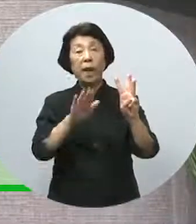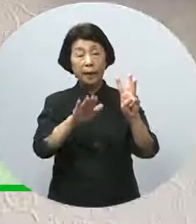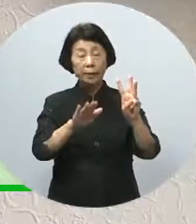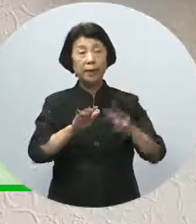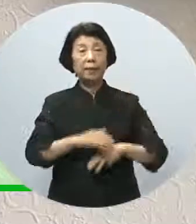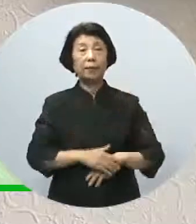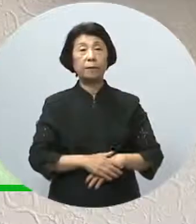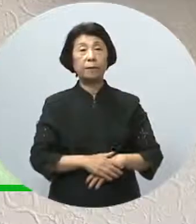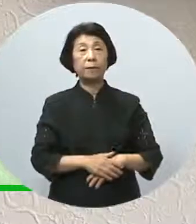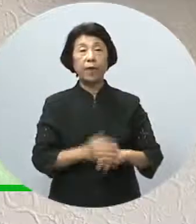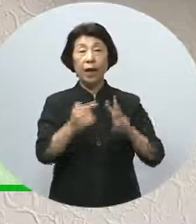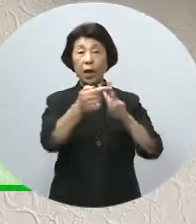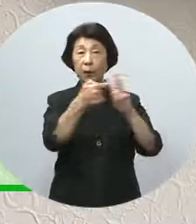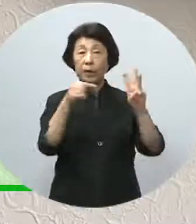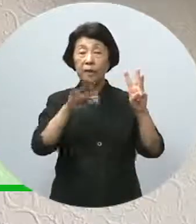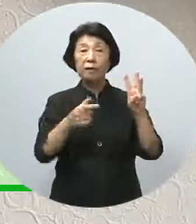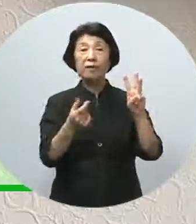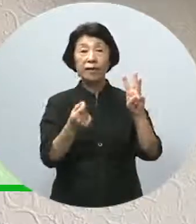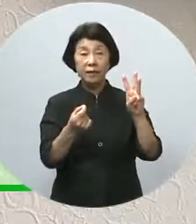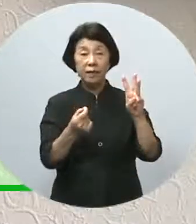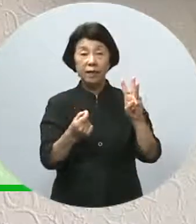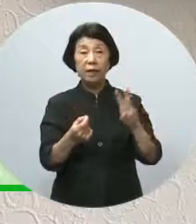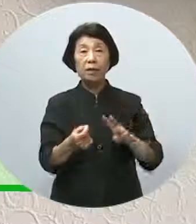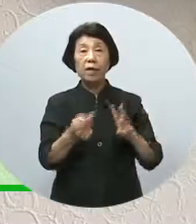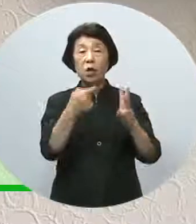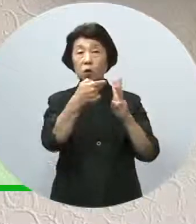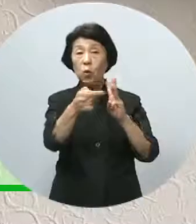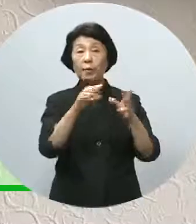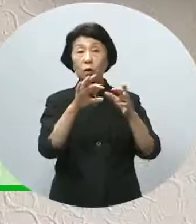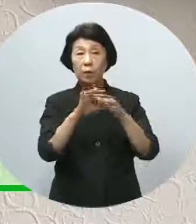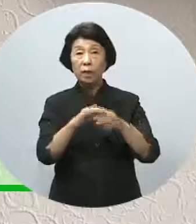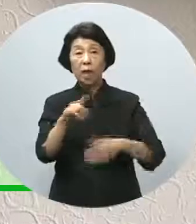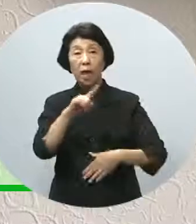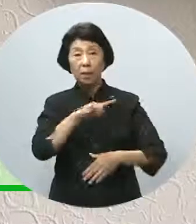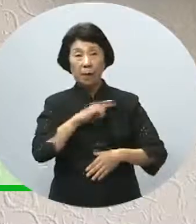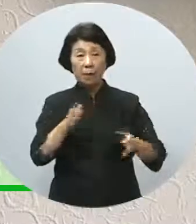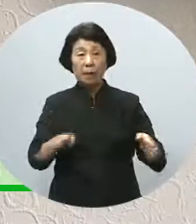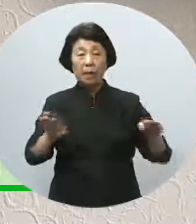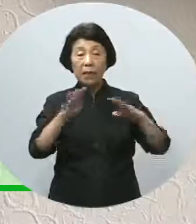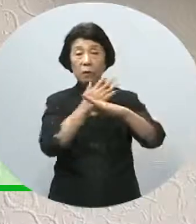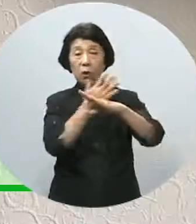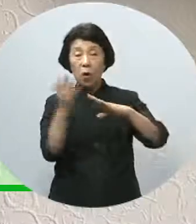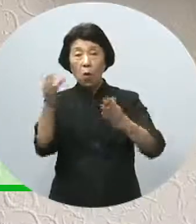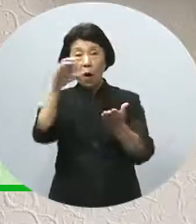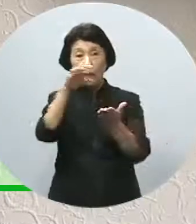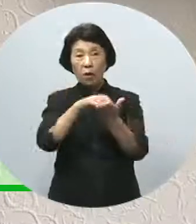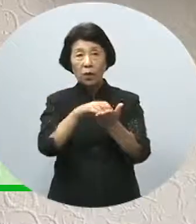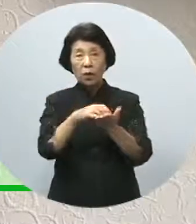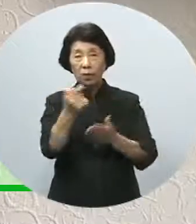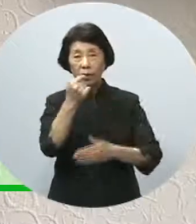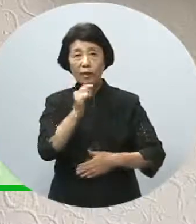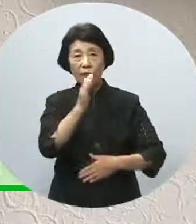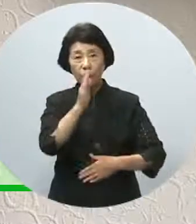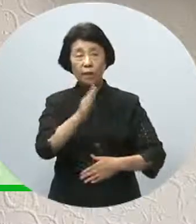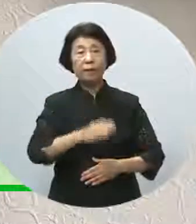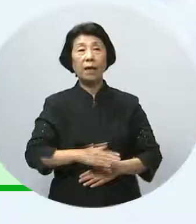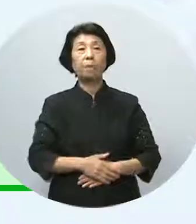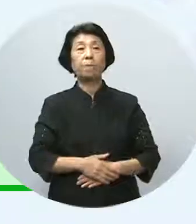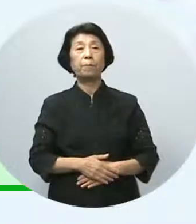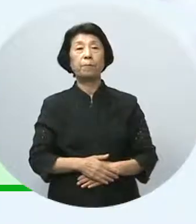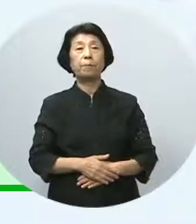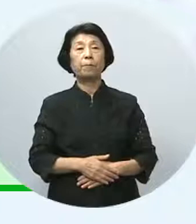ますカー部門があるんですねさあそれぞれについて数は建物4日省から教えていただけます